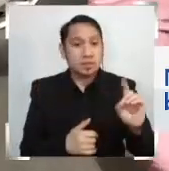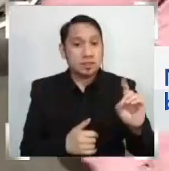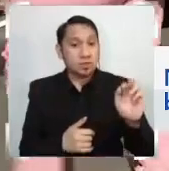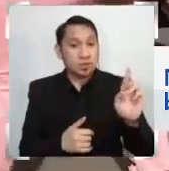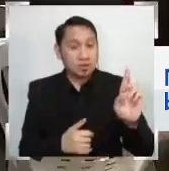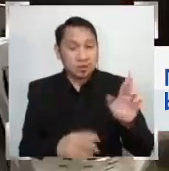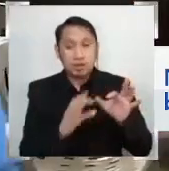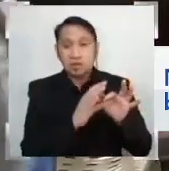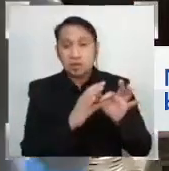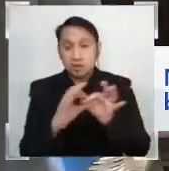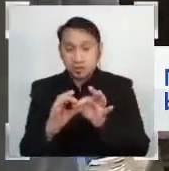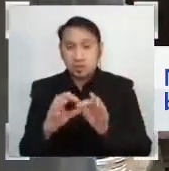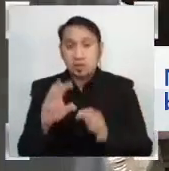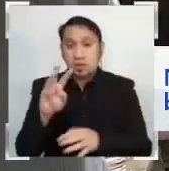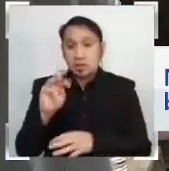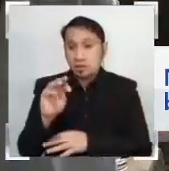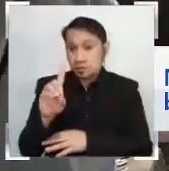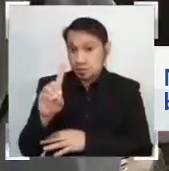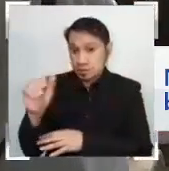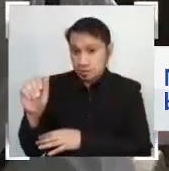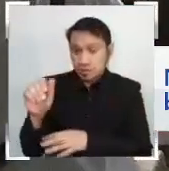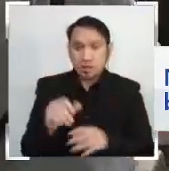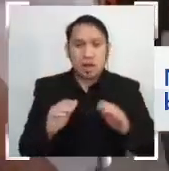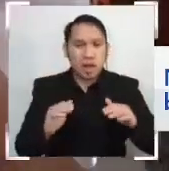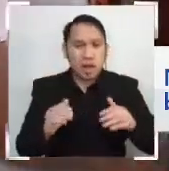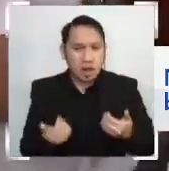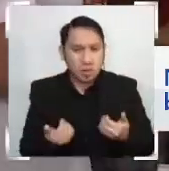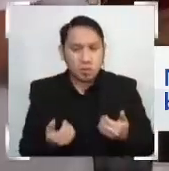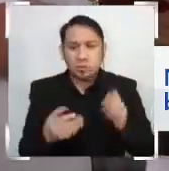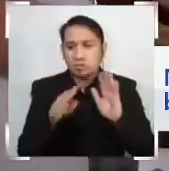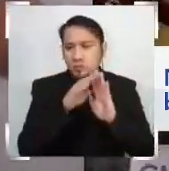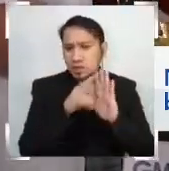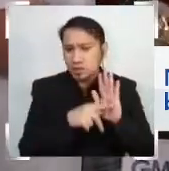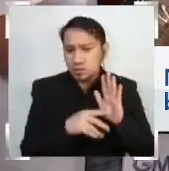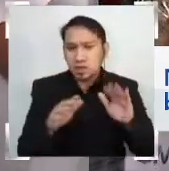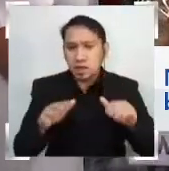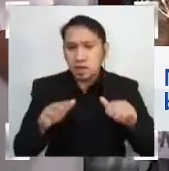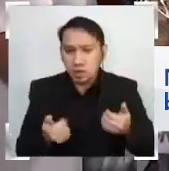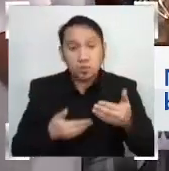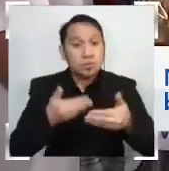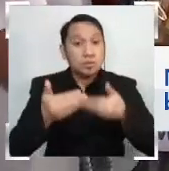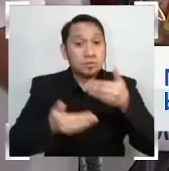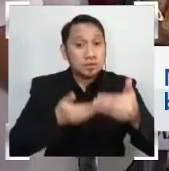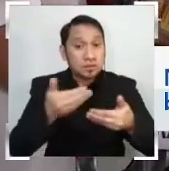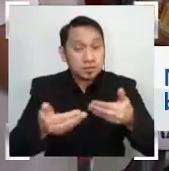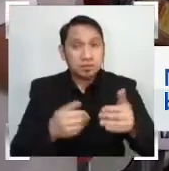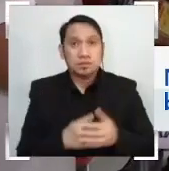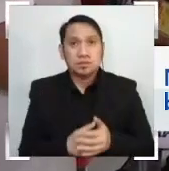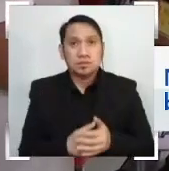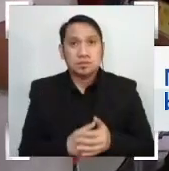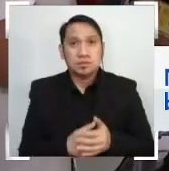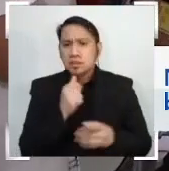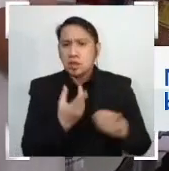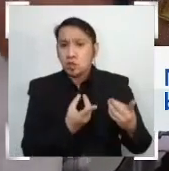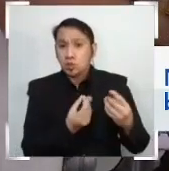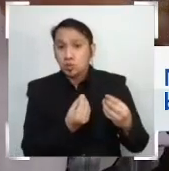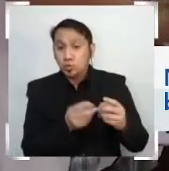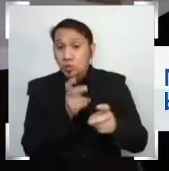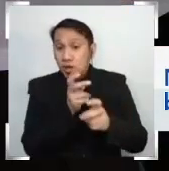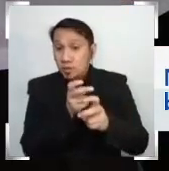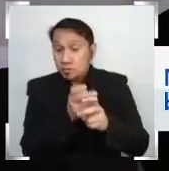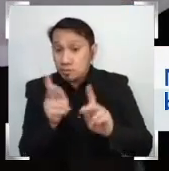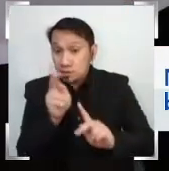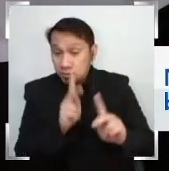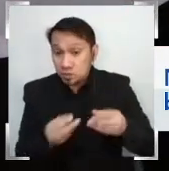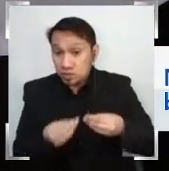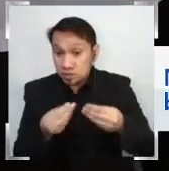Manila Development Authority kung paano ito ipatutupad. Hindi natin ito ginawa para pahirapan yung mga tao. In fact, itong mga protocols